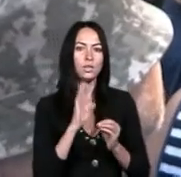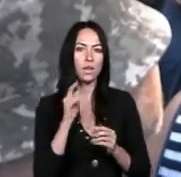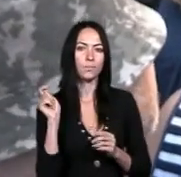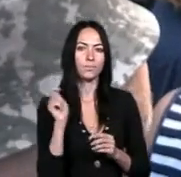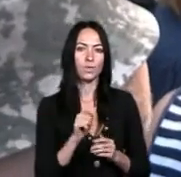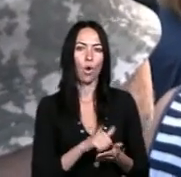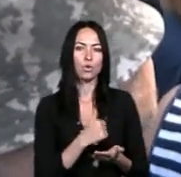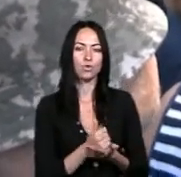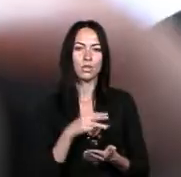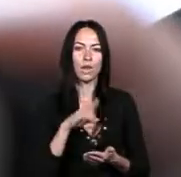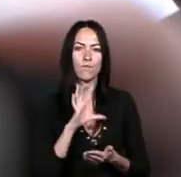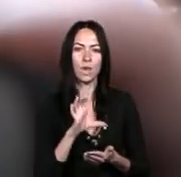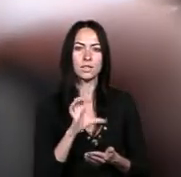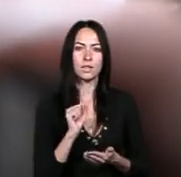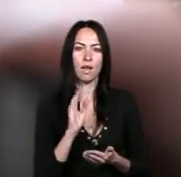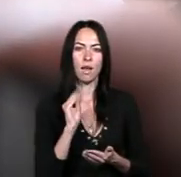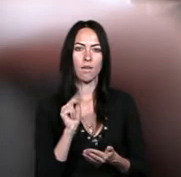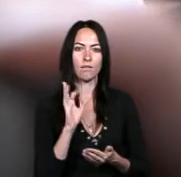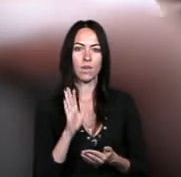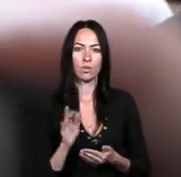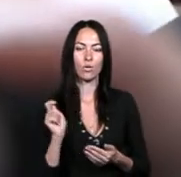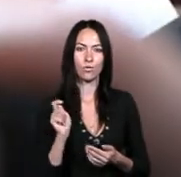очільник МВС Арсен Аваков. Більше 30.